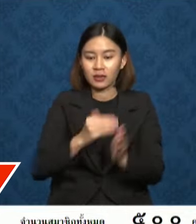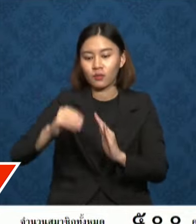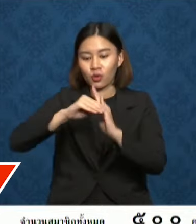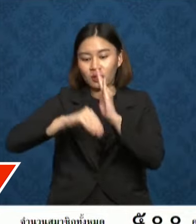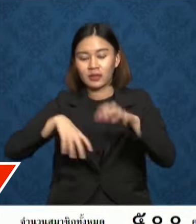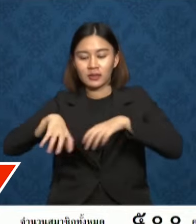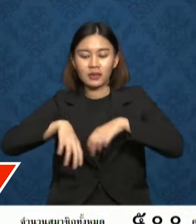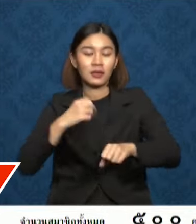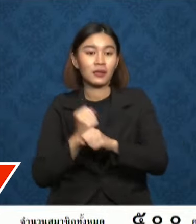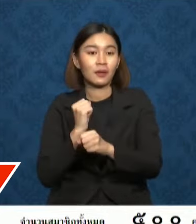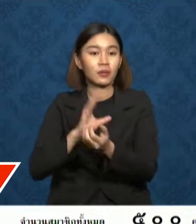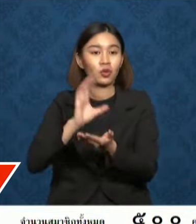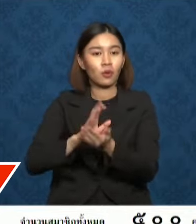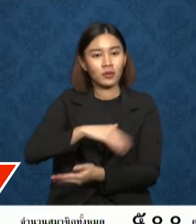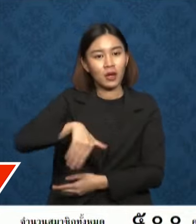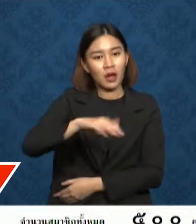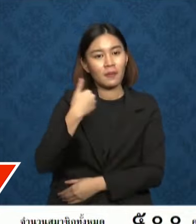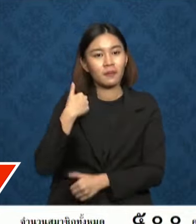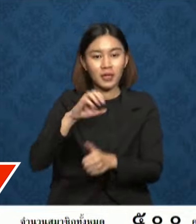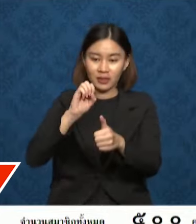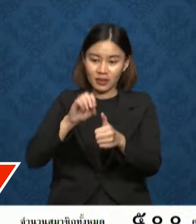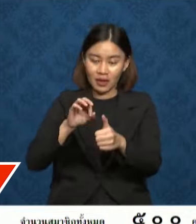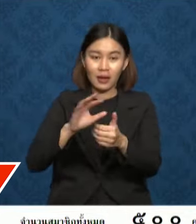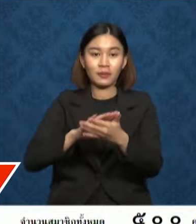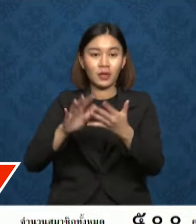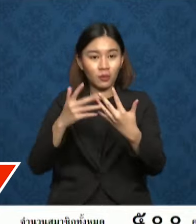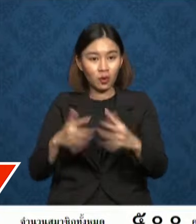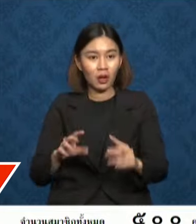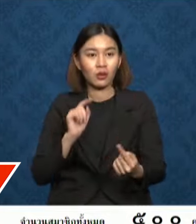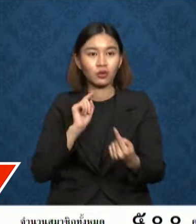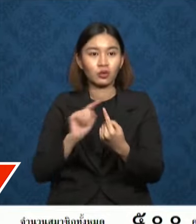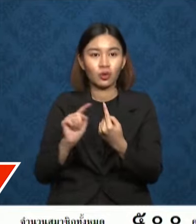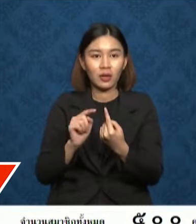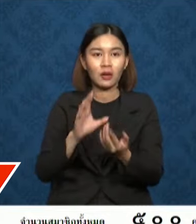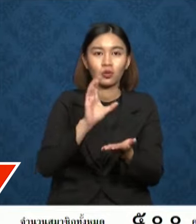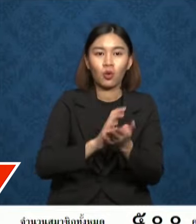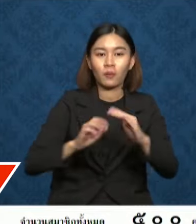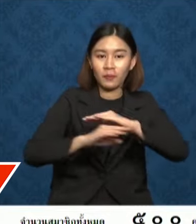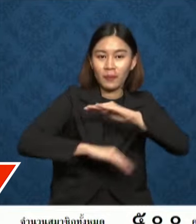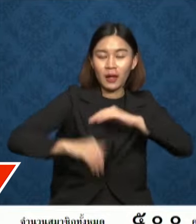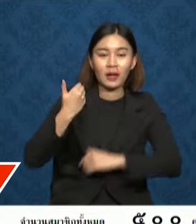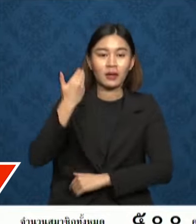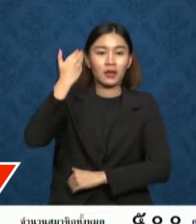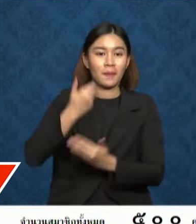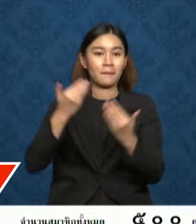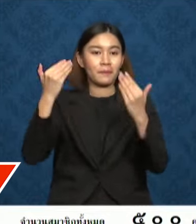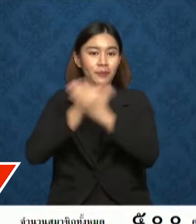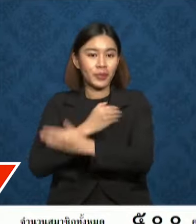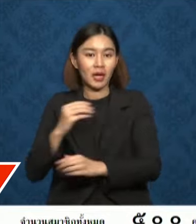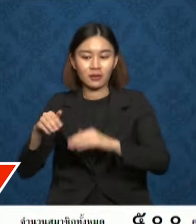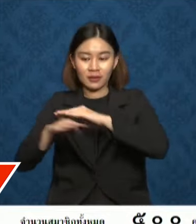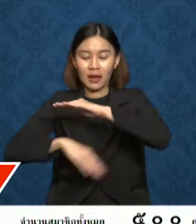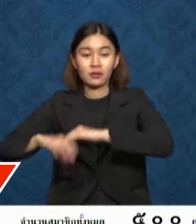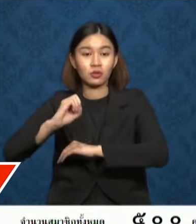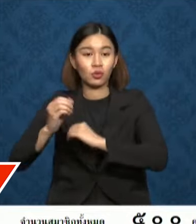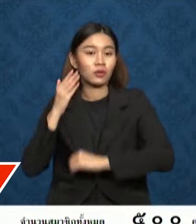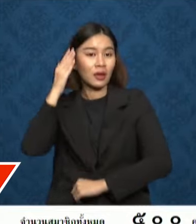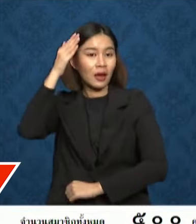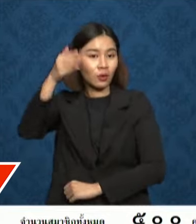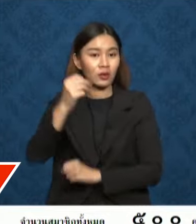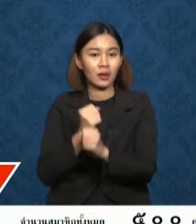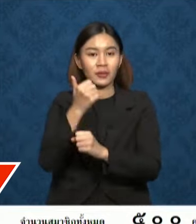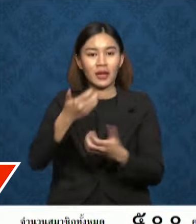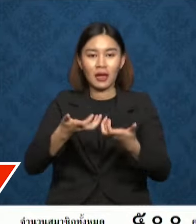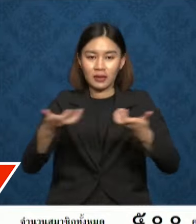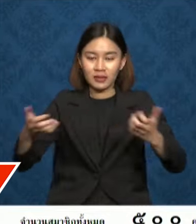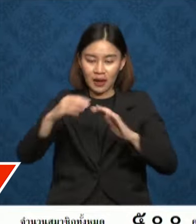การจดทำงบประมาณที่พวกเรามีข้อเสนอเบื้องตนแล้วนะครับออกจากงบประมาณฐานอดีตไปเป็งบประมาณฐานศูยแห่อนาคตได้แ